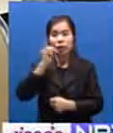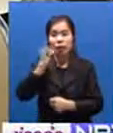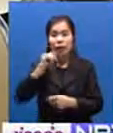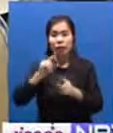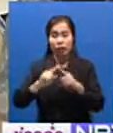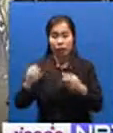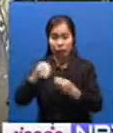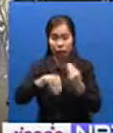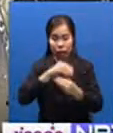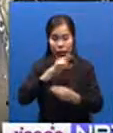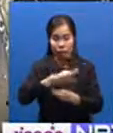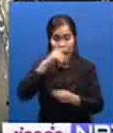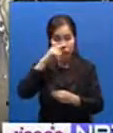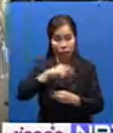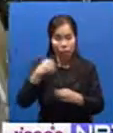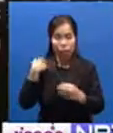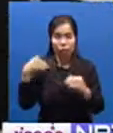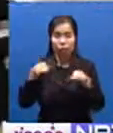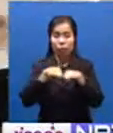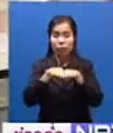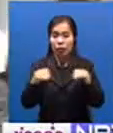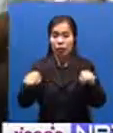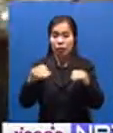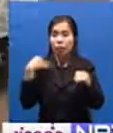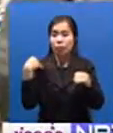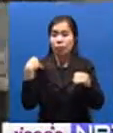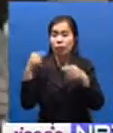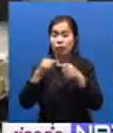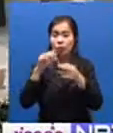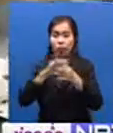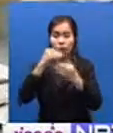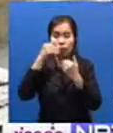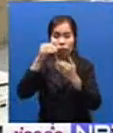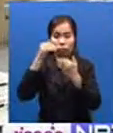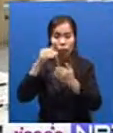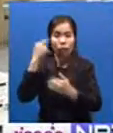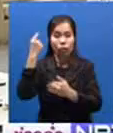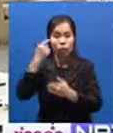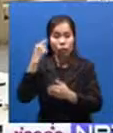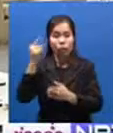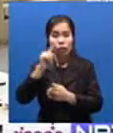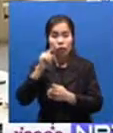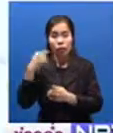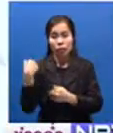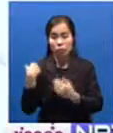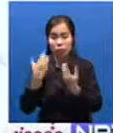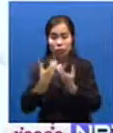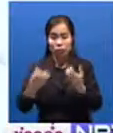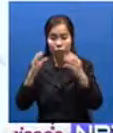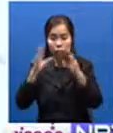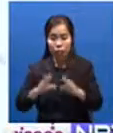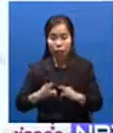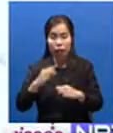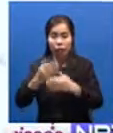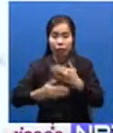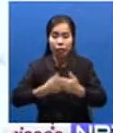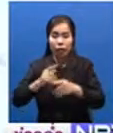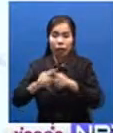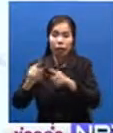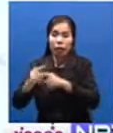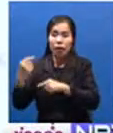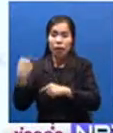ประเทศเริ่มมีสัญญาณชะลอตัวทั้งจากภาคการส่งออกและการท่องเที่ยวรวมทั้งราคาสินค้าเกษตรยังทรงตัวอยู่ในระดับ